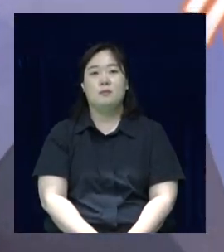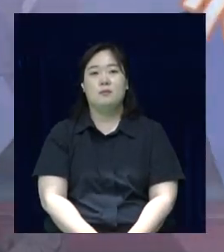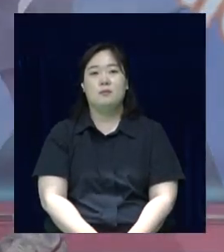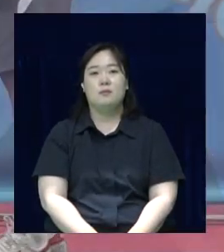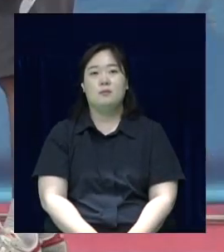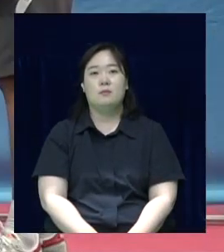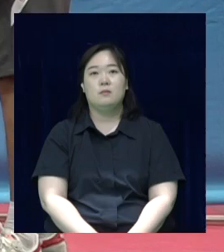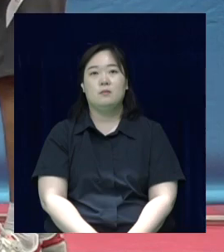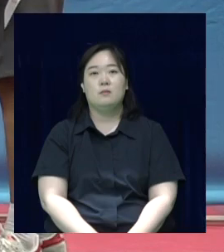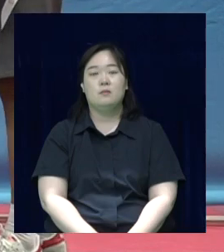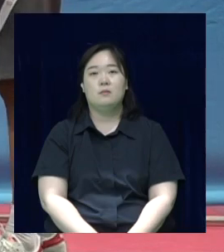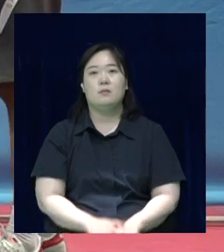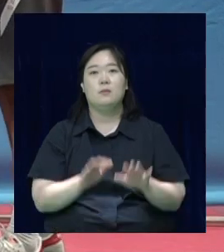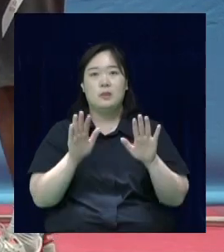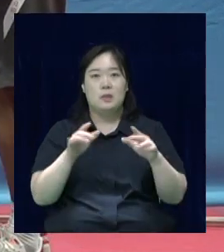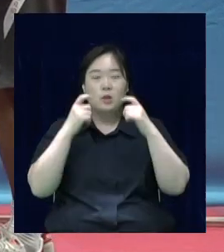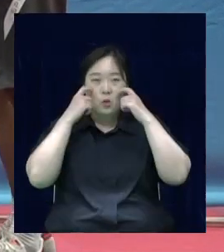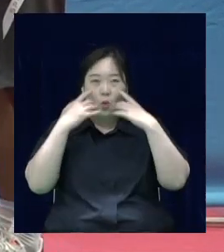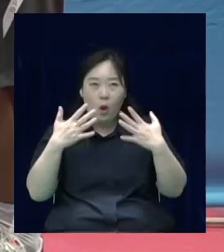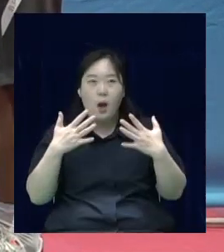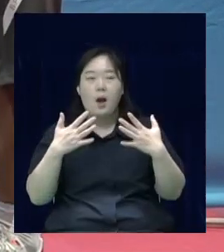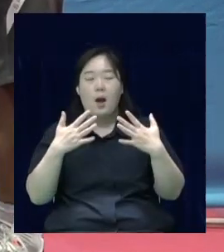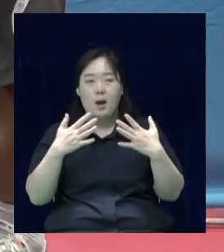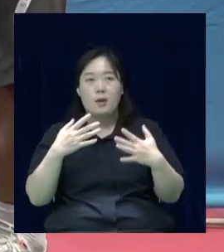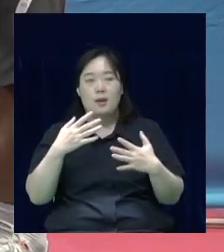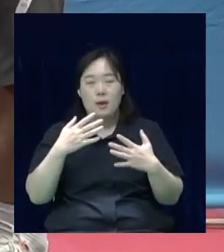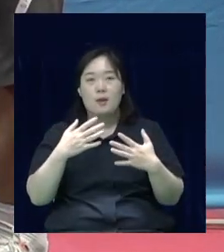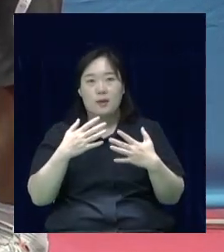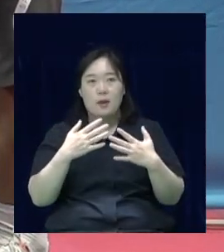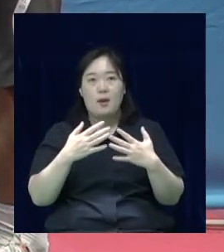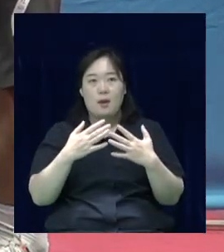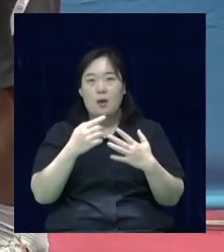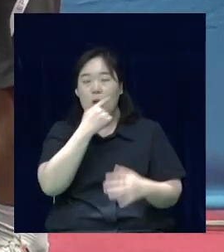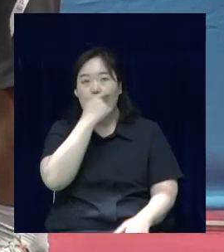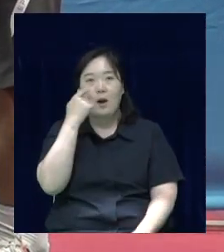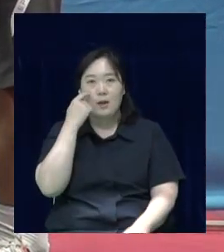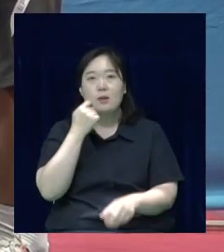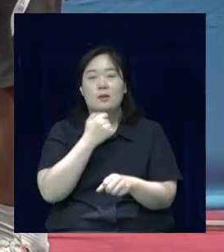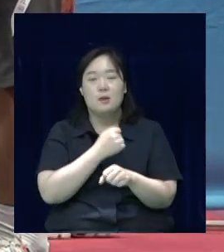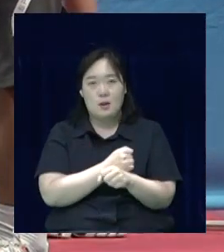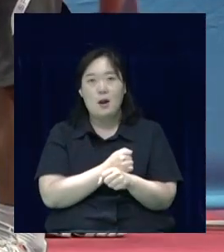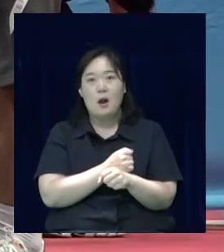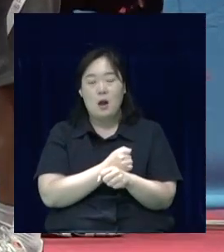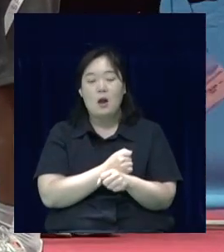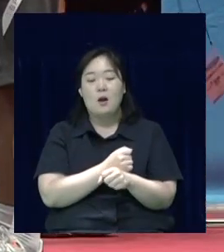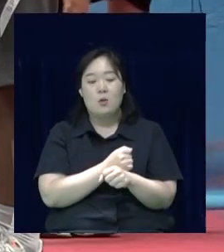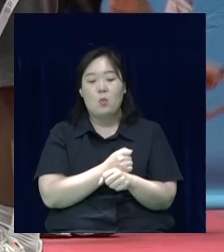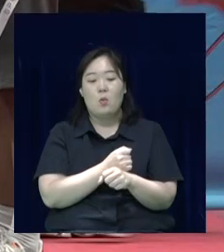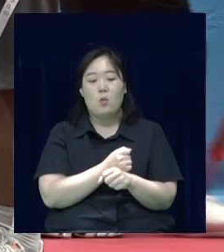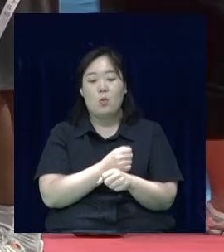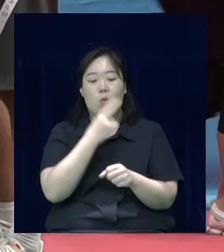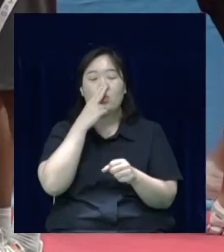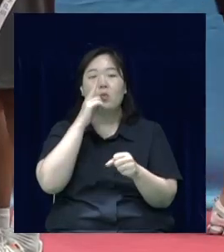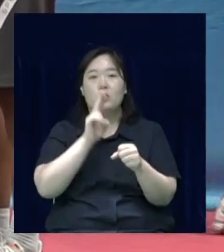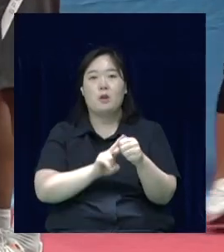위치를 정확하게 좀 살펴보고 네. 그립을 이어갔고요.